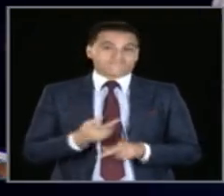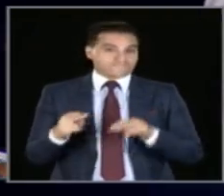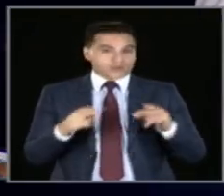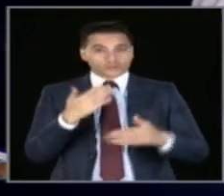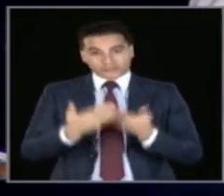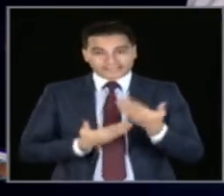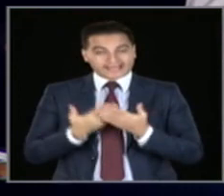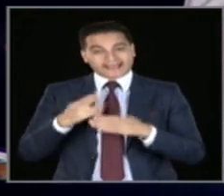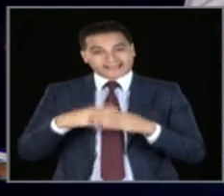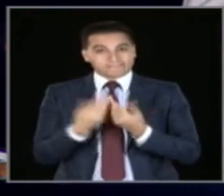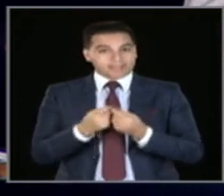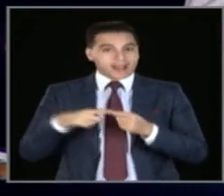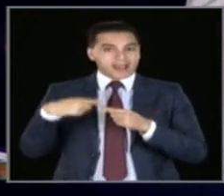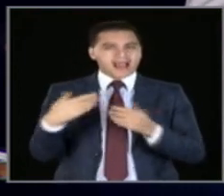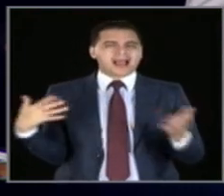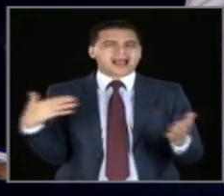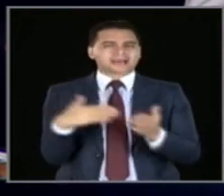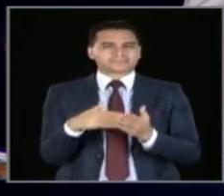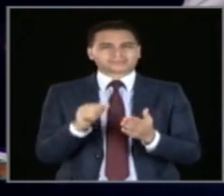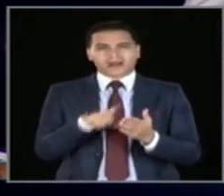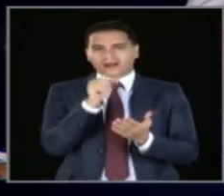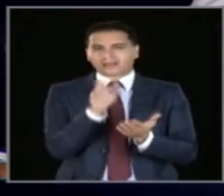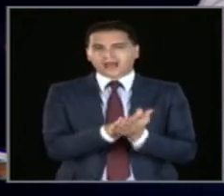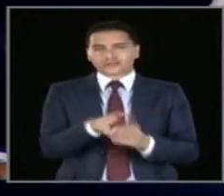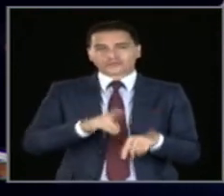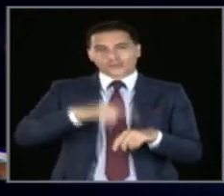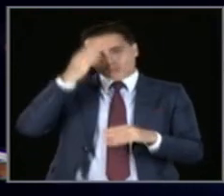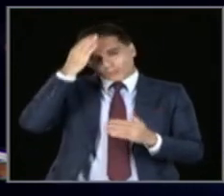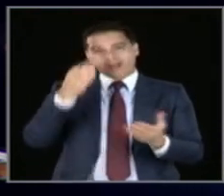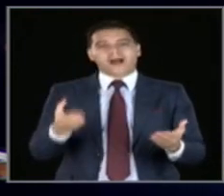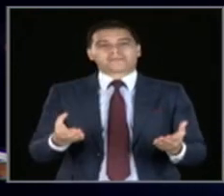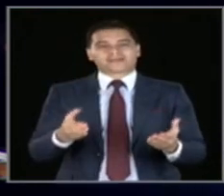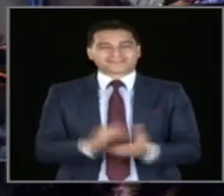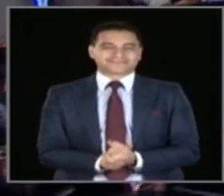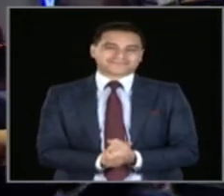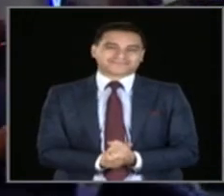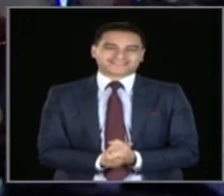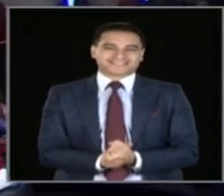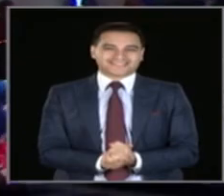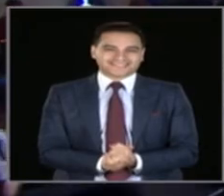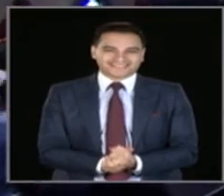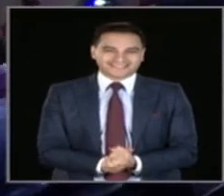هنخرج فاصل وهنرجع مرة تانية مع آخر فقرة، فقرة عجلة الحظ والعباقرة.